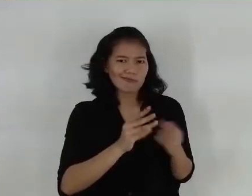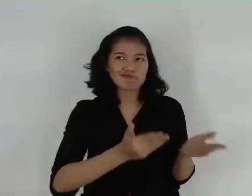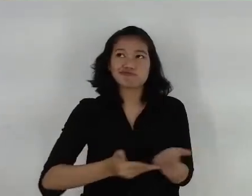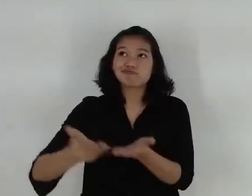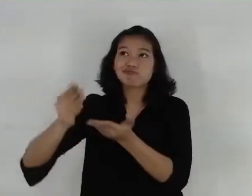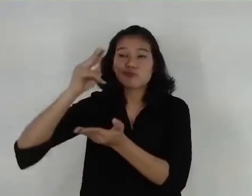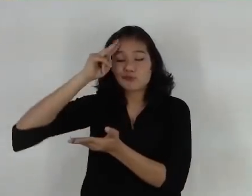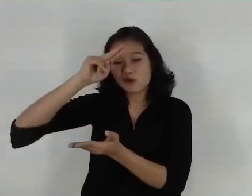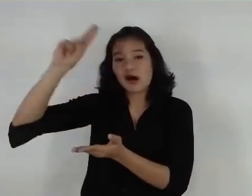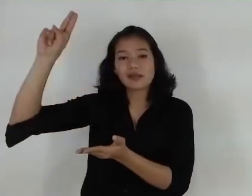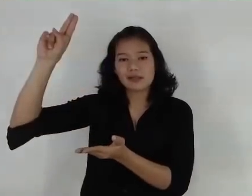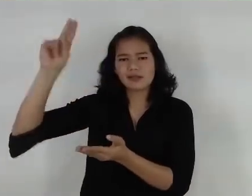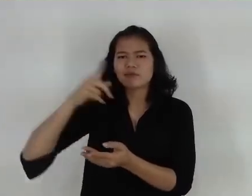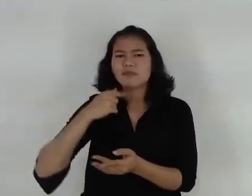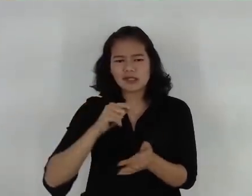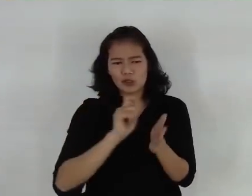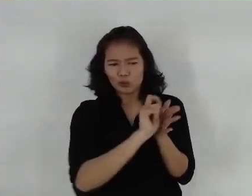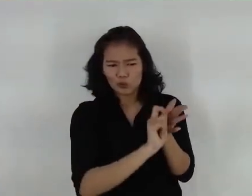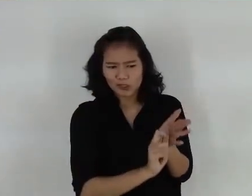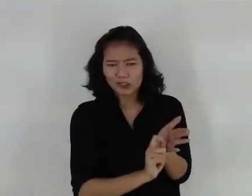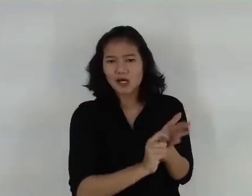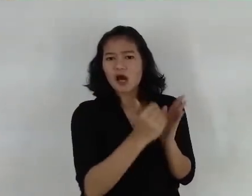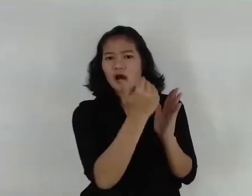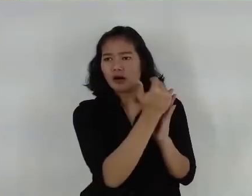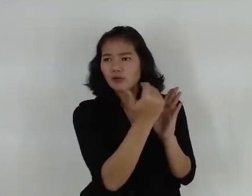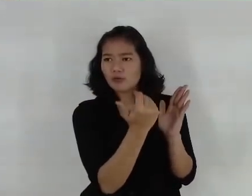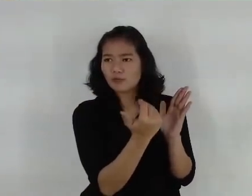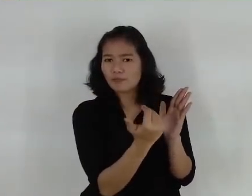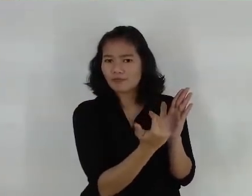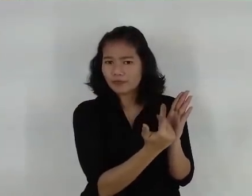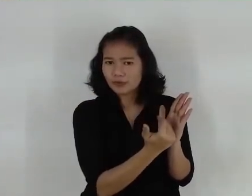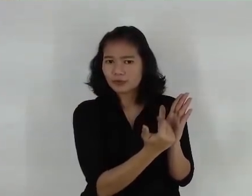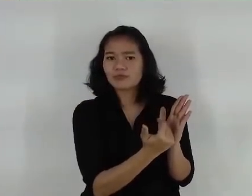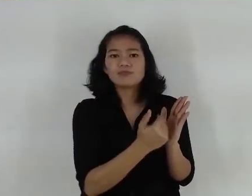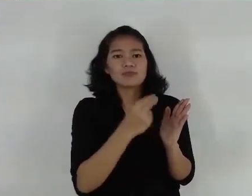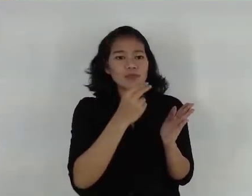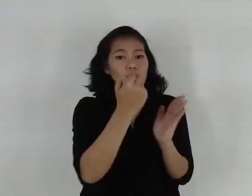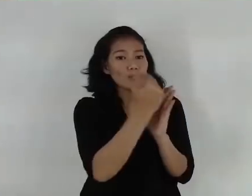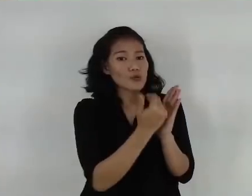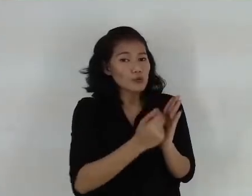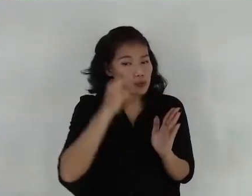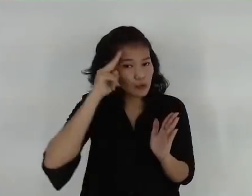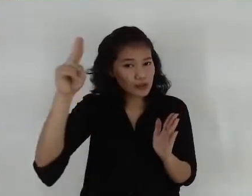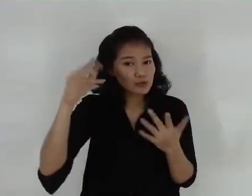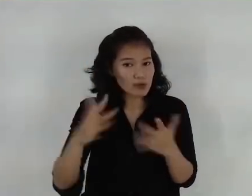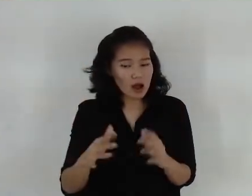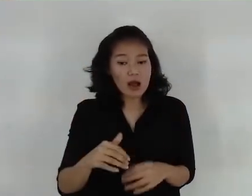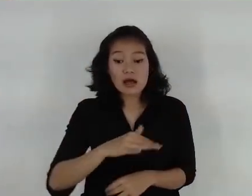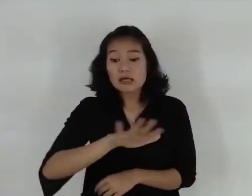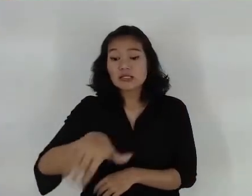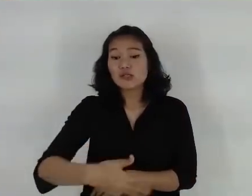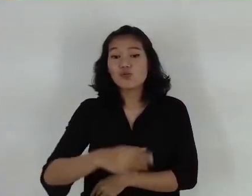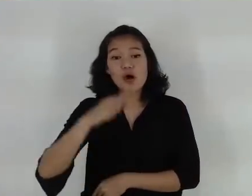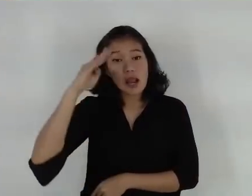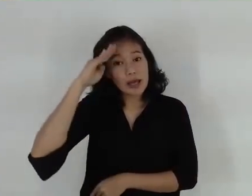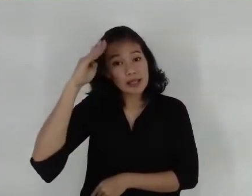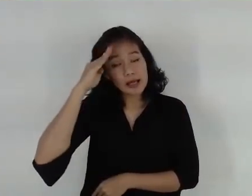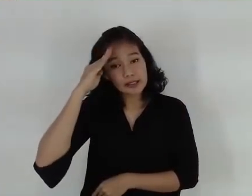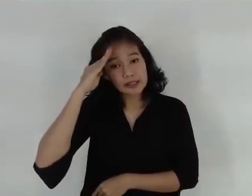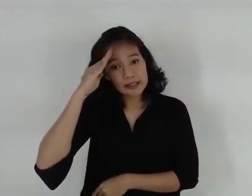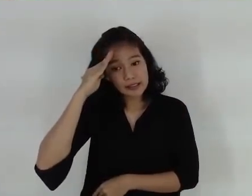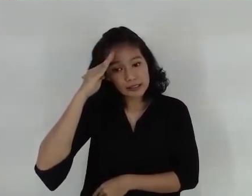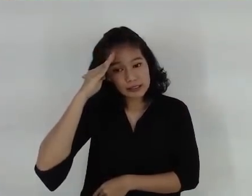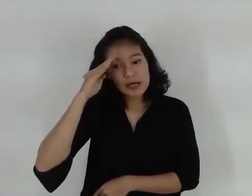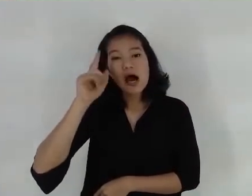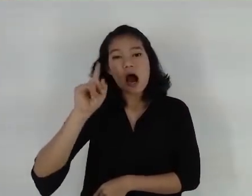seperti ada tertulis dalam hukum Taurat hukum Tuhan semua anak laki-laki sulung